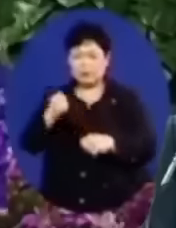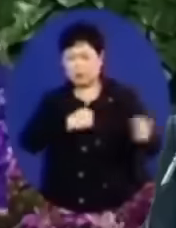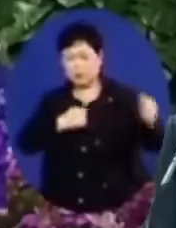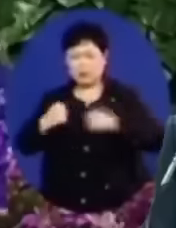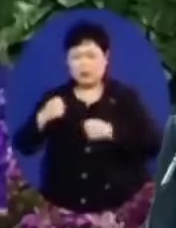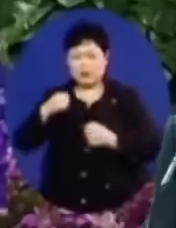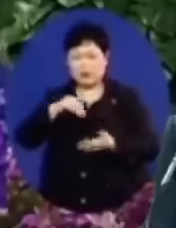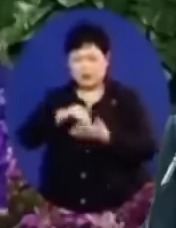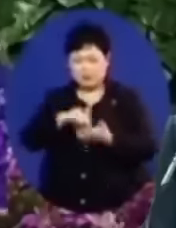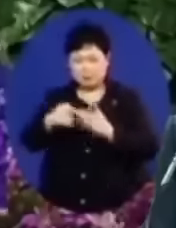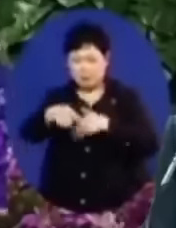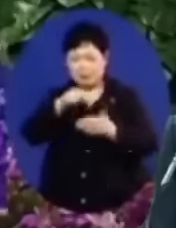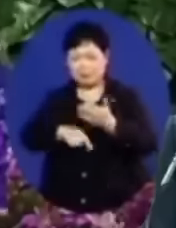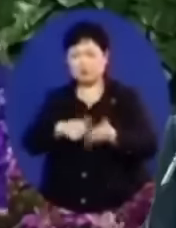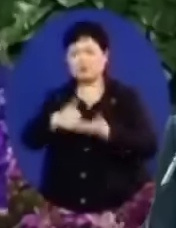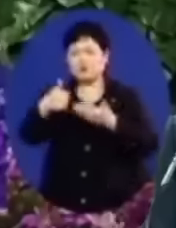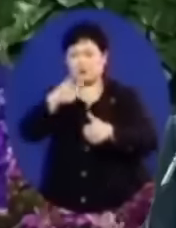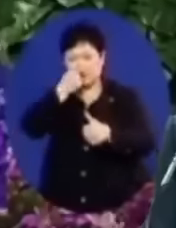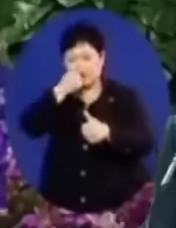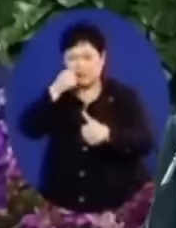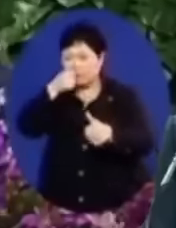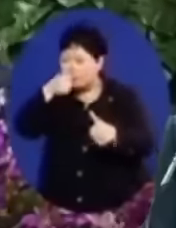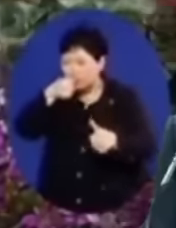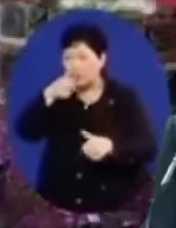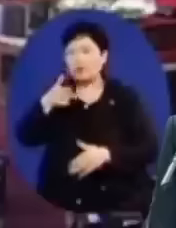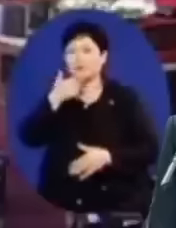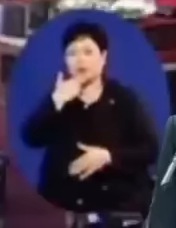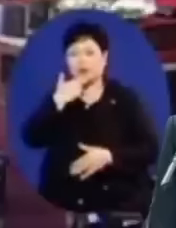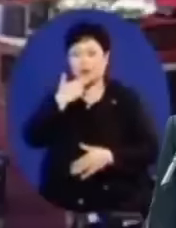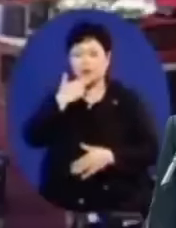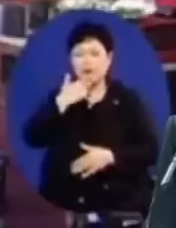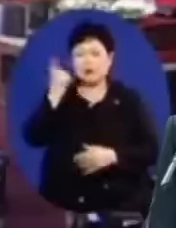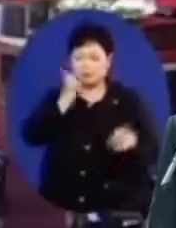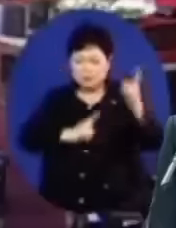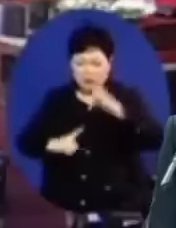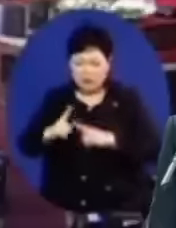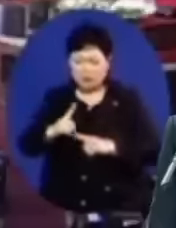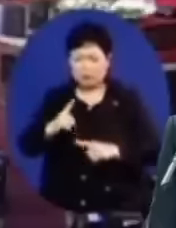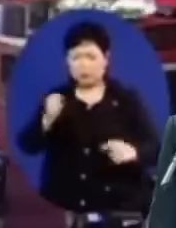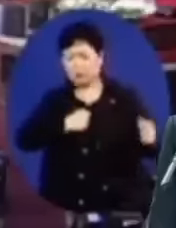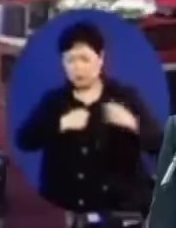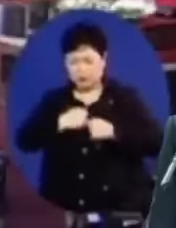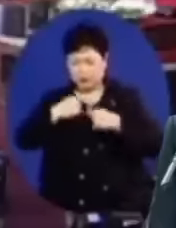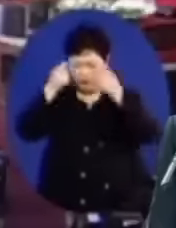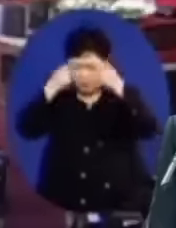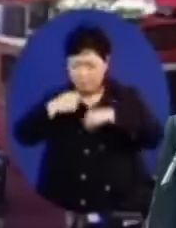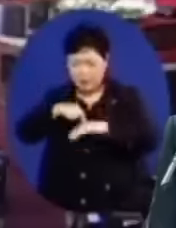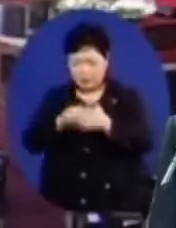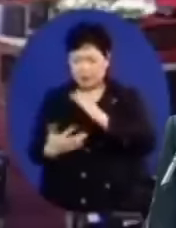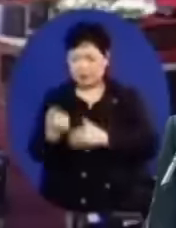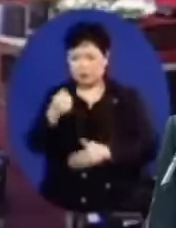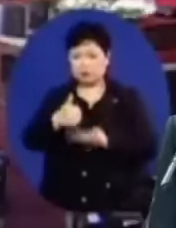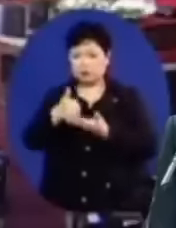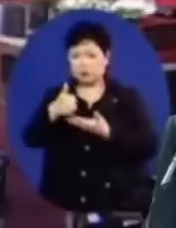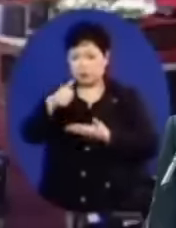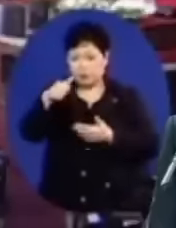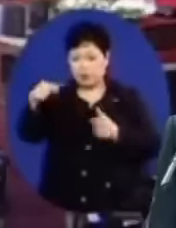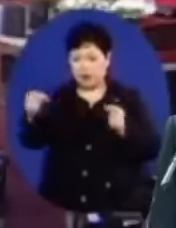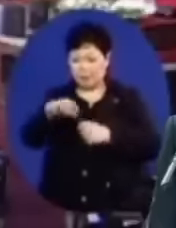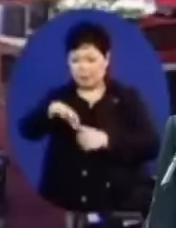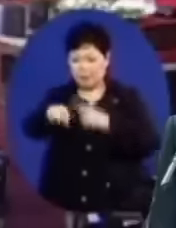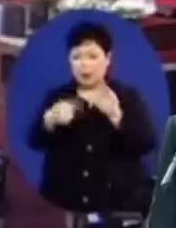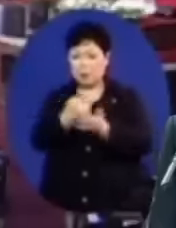주께서 멸시하지 아니하시리이다. 상하고 통회하는 마음을 가지고 나오면 주님께서 그